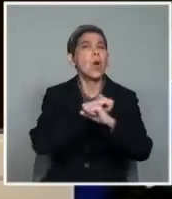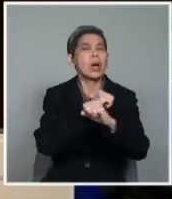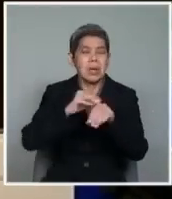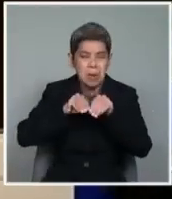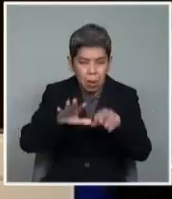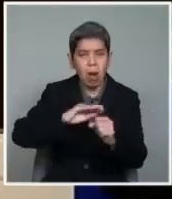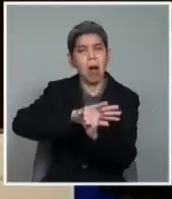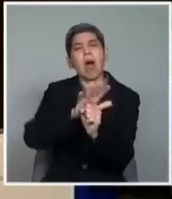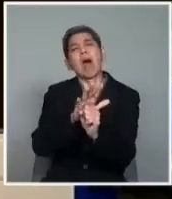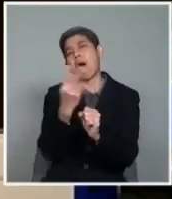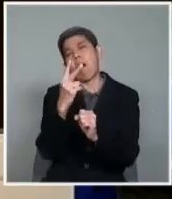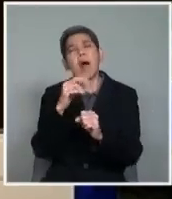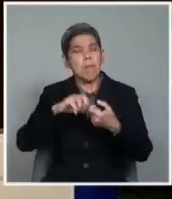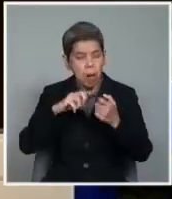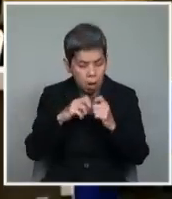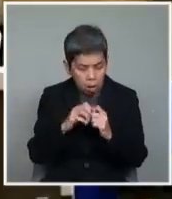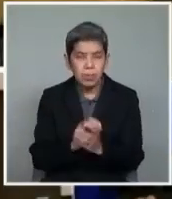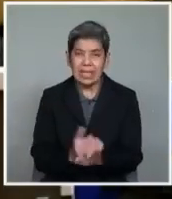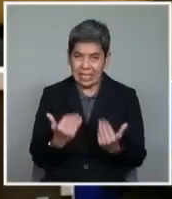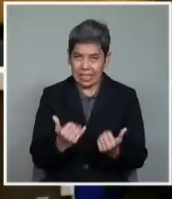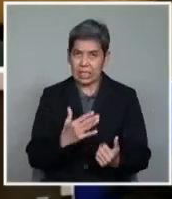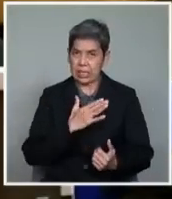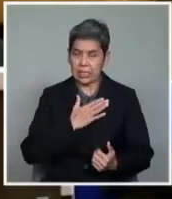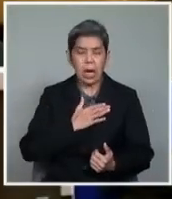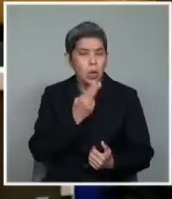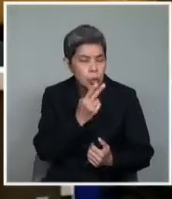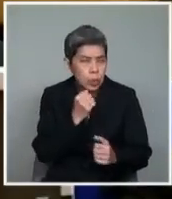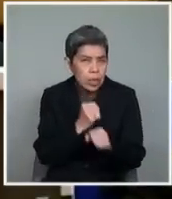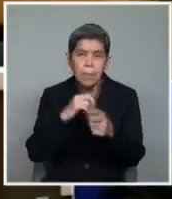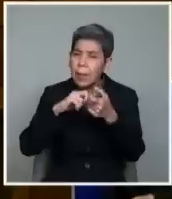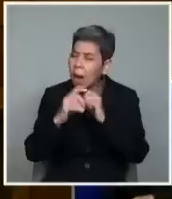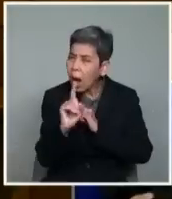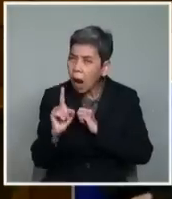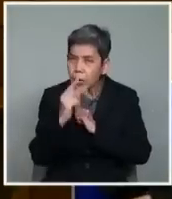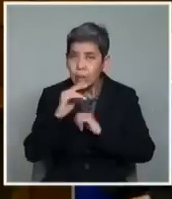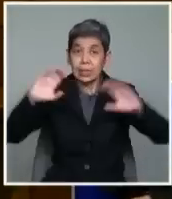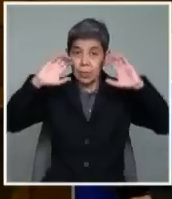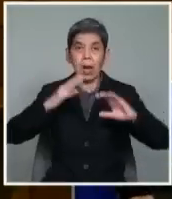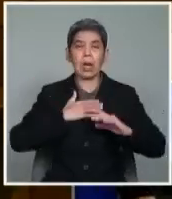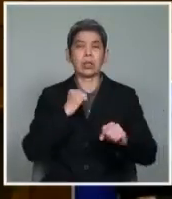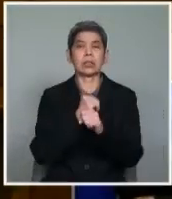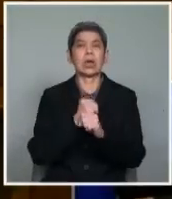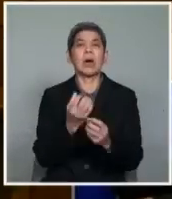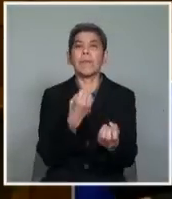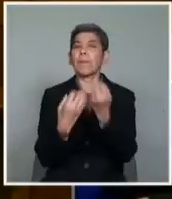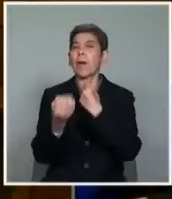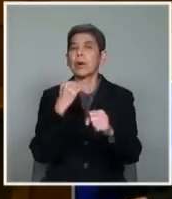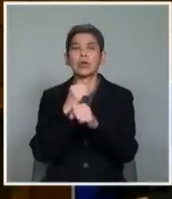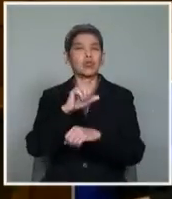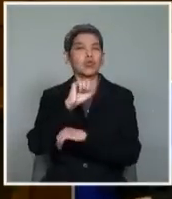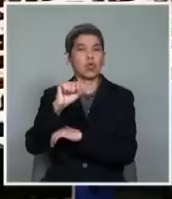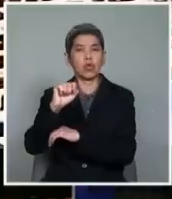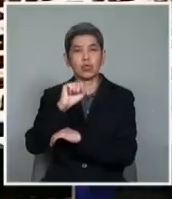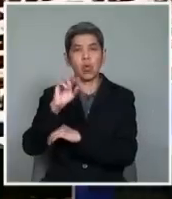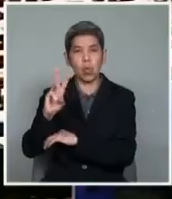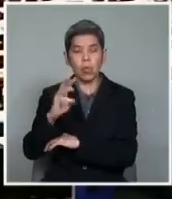ระบาดของเชื้อไวรัสโควิด-19ทั้งนี้เพื่อหาความสมดุลของปัญหารัฐบาลจึงจำเป็นต้องรับฟังความคิดเห็นจากส.ส.ว.